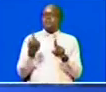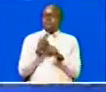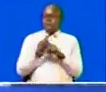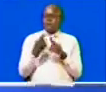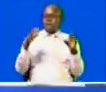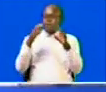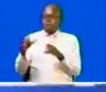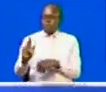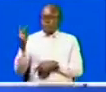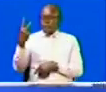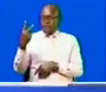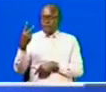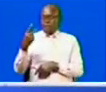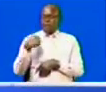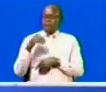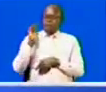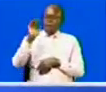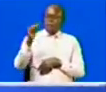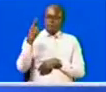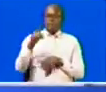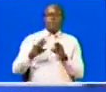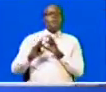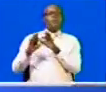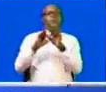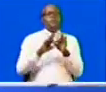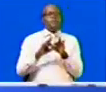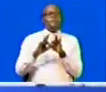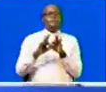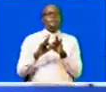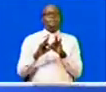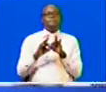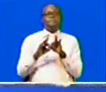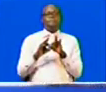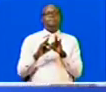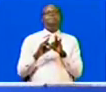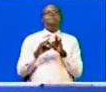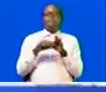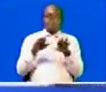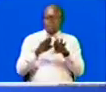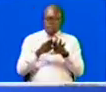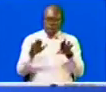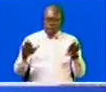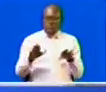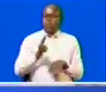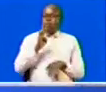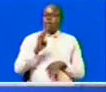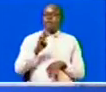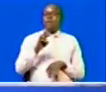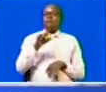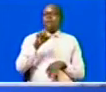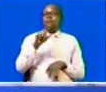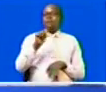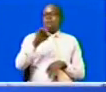nchini. Have a great opportunity in this Lake Turkana Marsabit